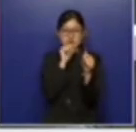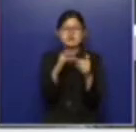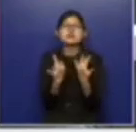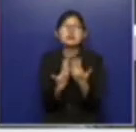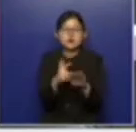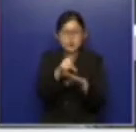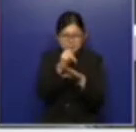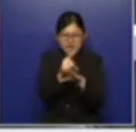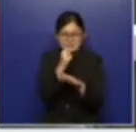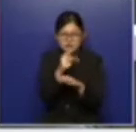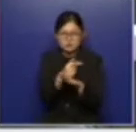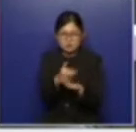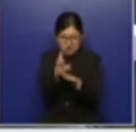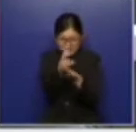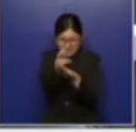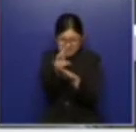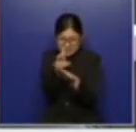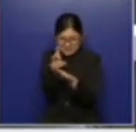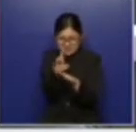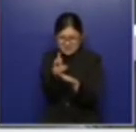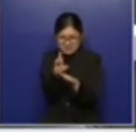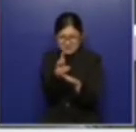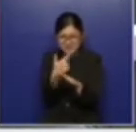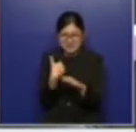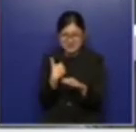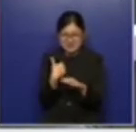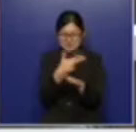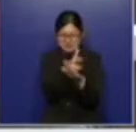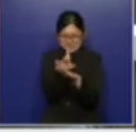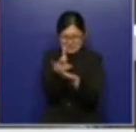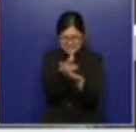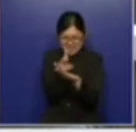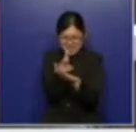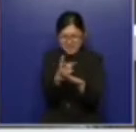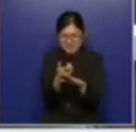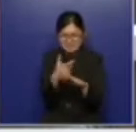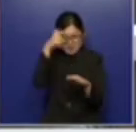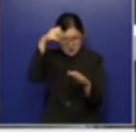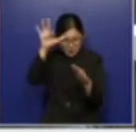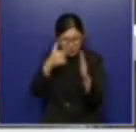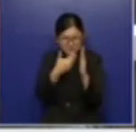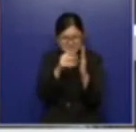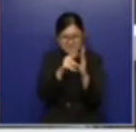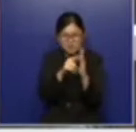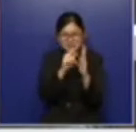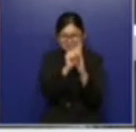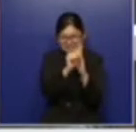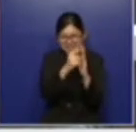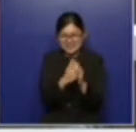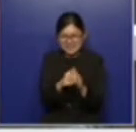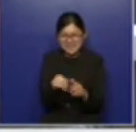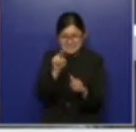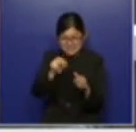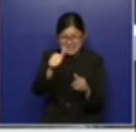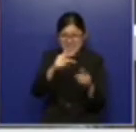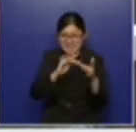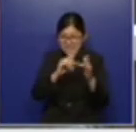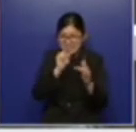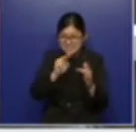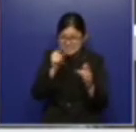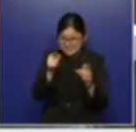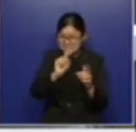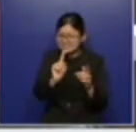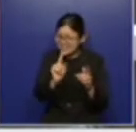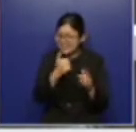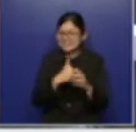เลยทำคลิปมาให้สภาเห็นเนี่ยว่าจิรยุไปแล้วเนี่ยเน็ตชายขอบที่ว่ามันใช้ได้จริงไหมและคำถามต่อไปครับรายงานต่